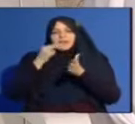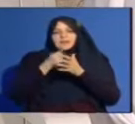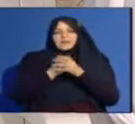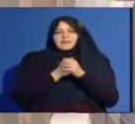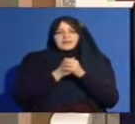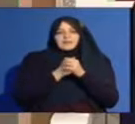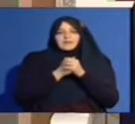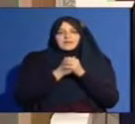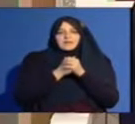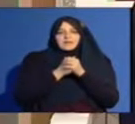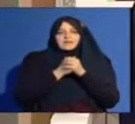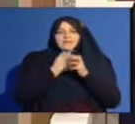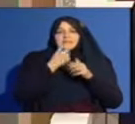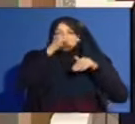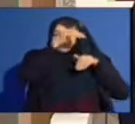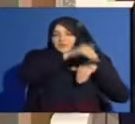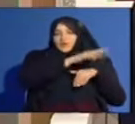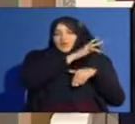دفنتوهم في فرنسا